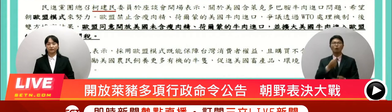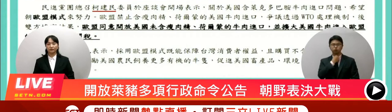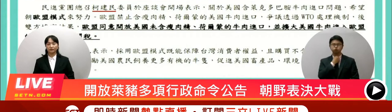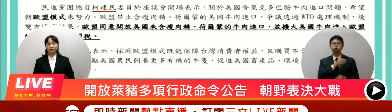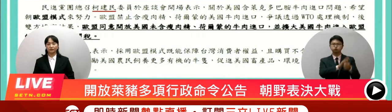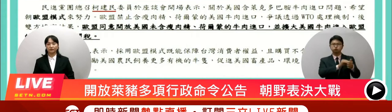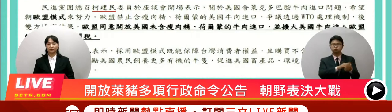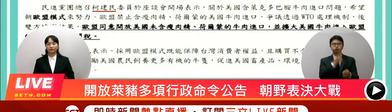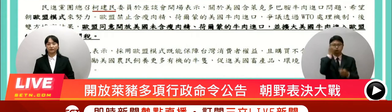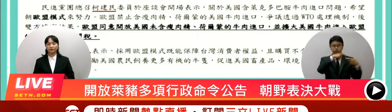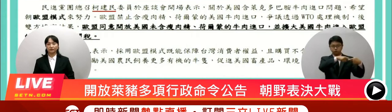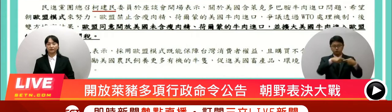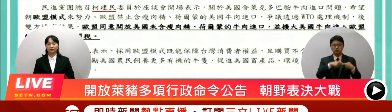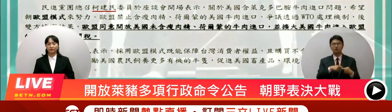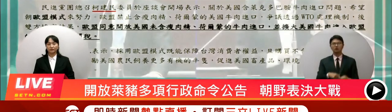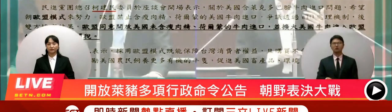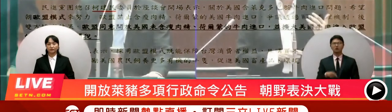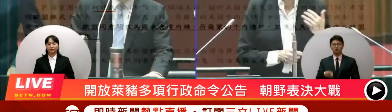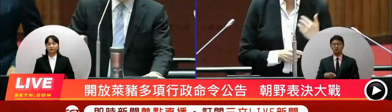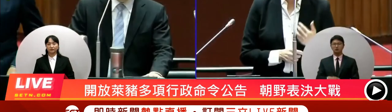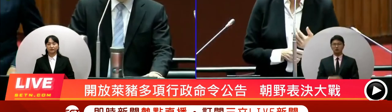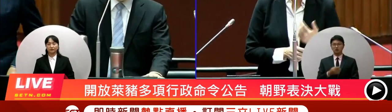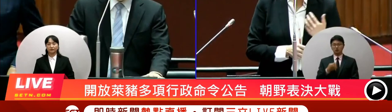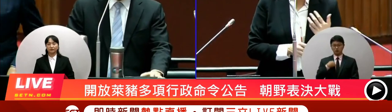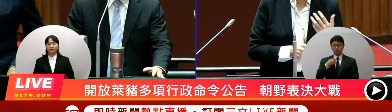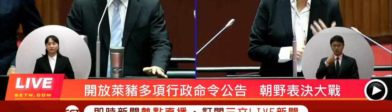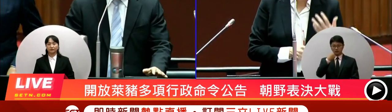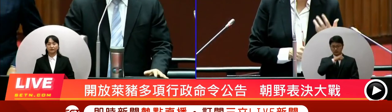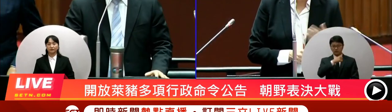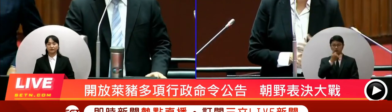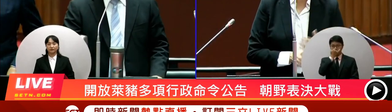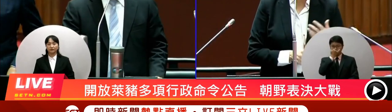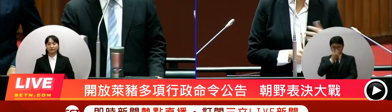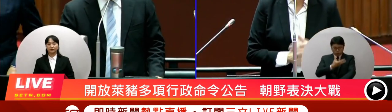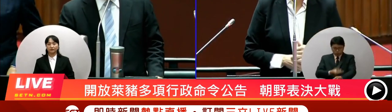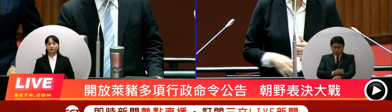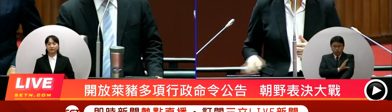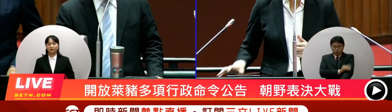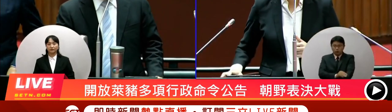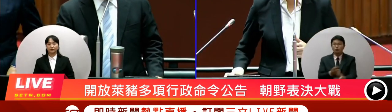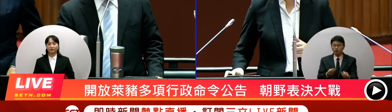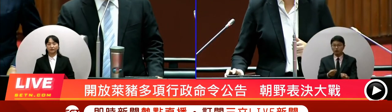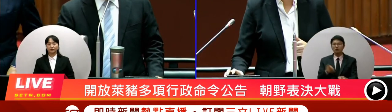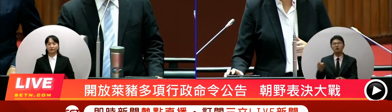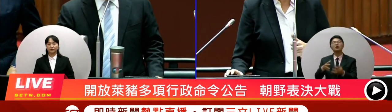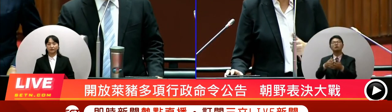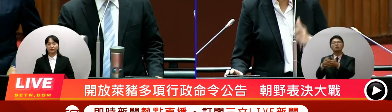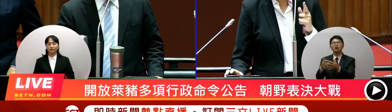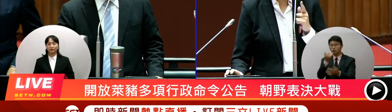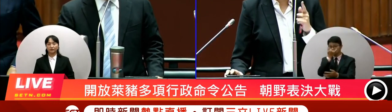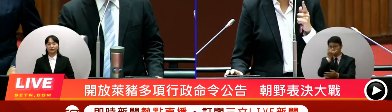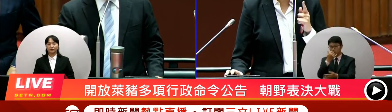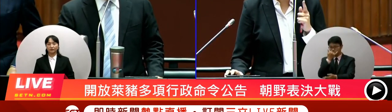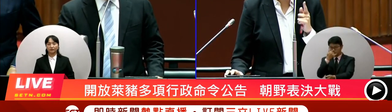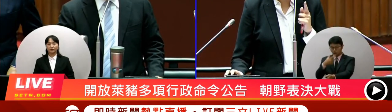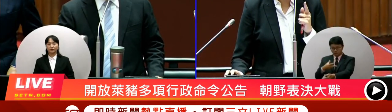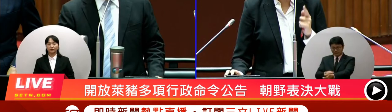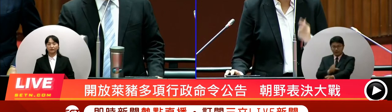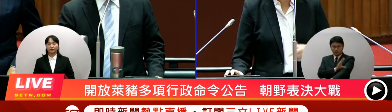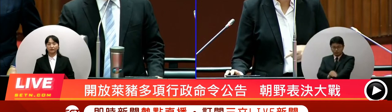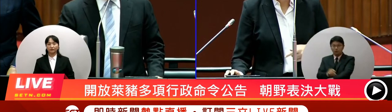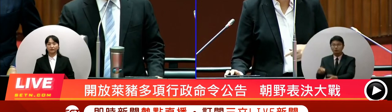式，扩大未含瘦肉精。其实我们现在也有进没有含瘦肉精的美猪啦，这是第一个我这一